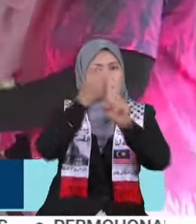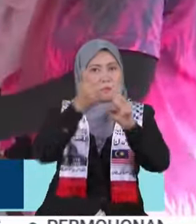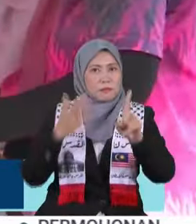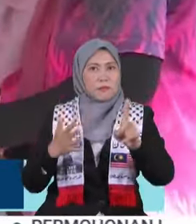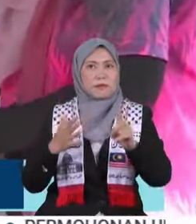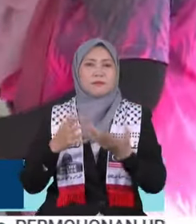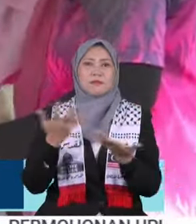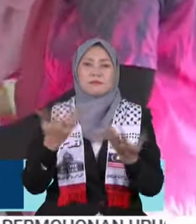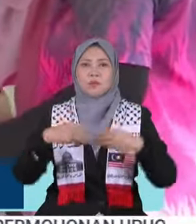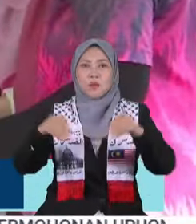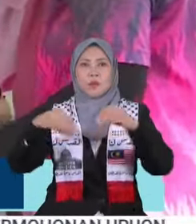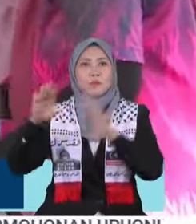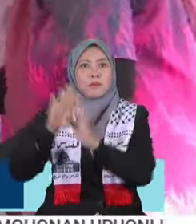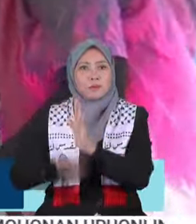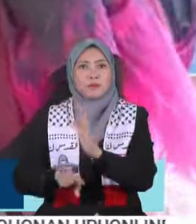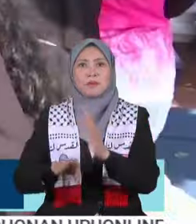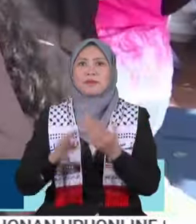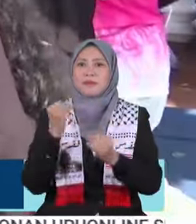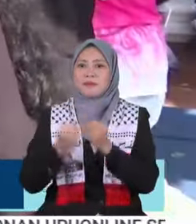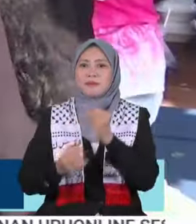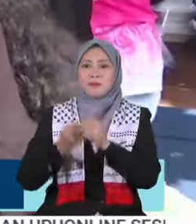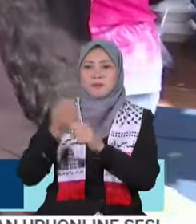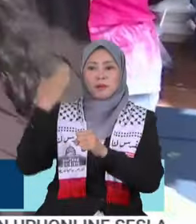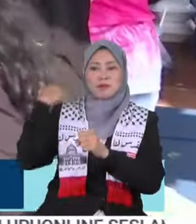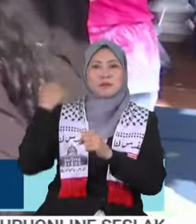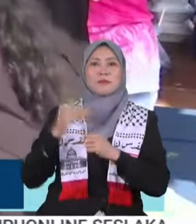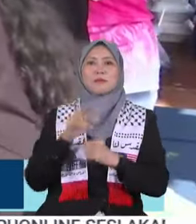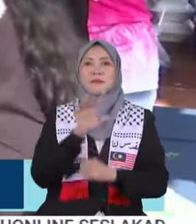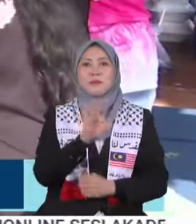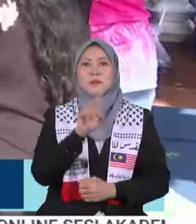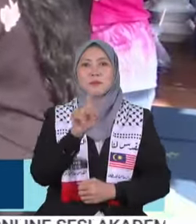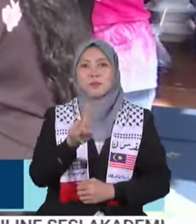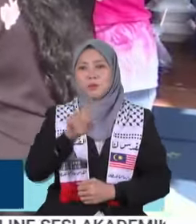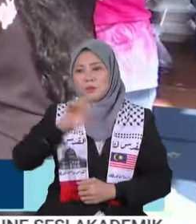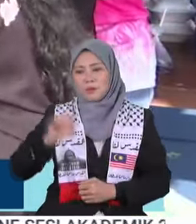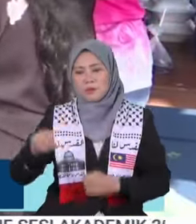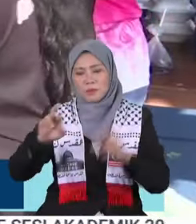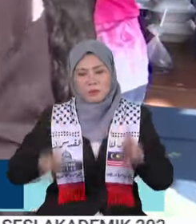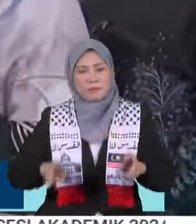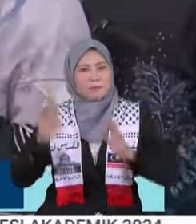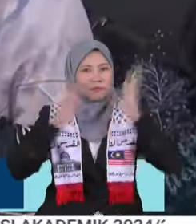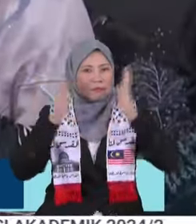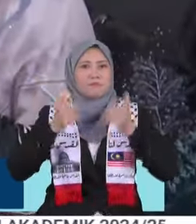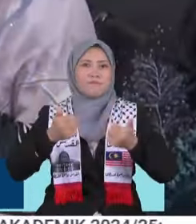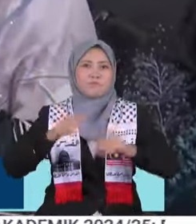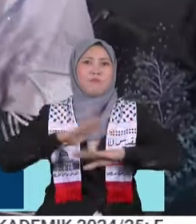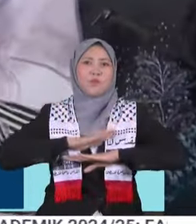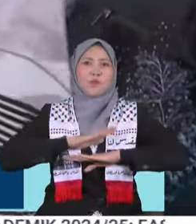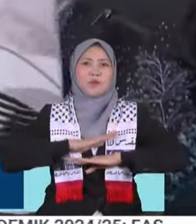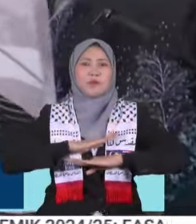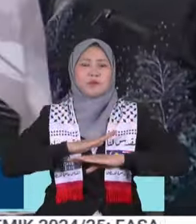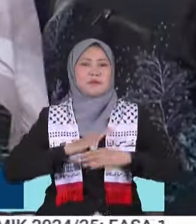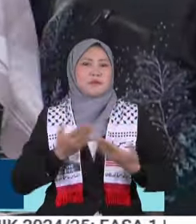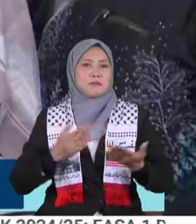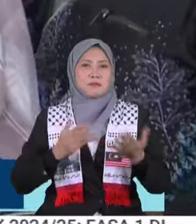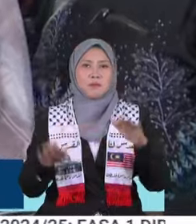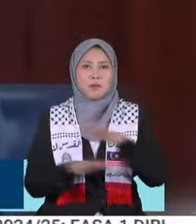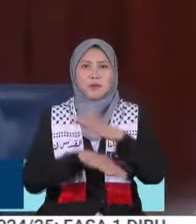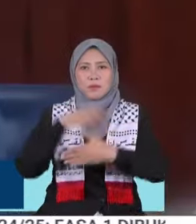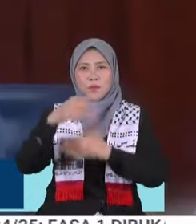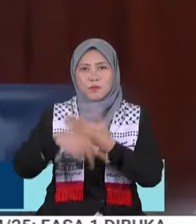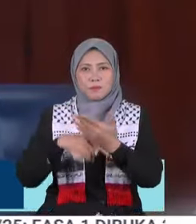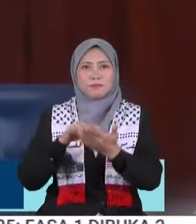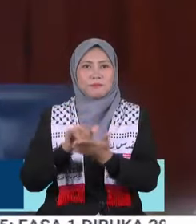Payung Rahmah yang dilaksanakan hujung tahun lepas, sebanyak 81% rakyat Malaysia berpuas hati dengan inisiatif yang dijalankan di bawah